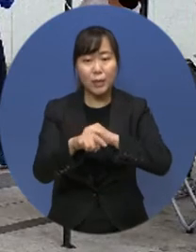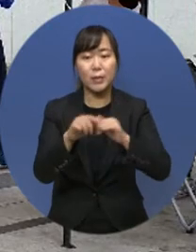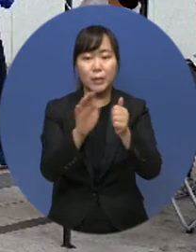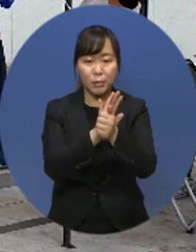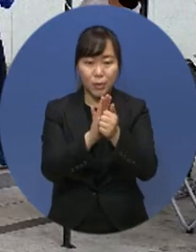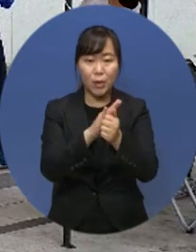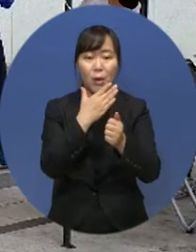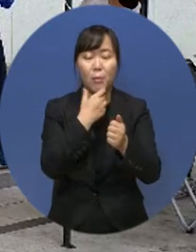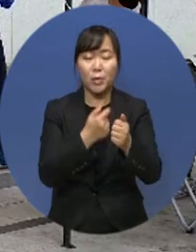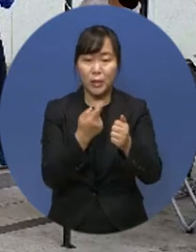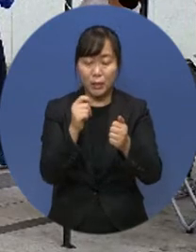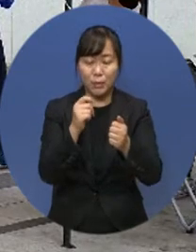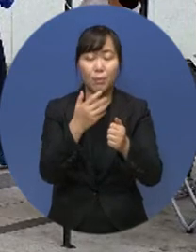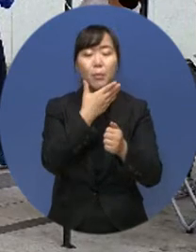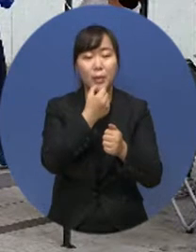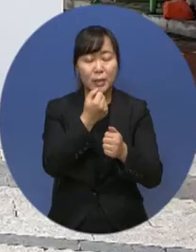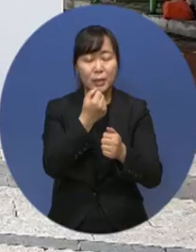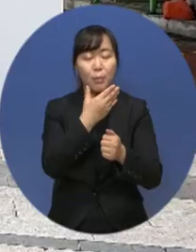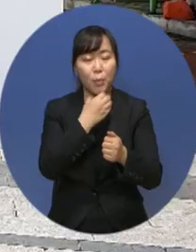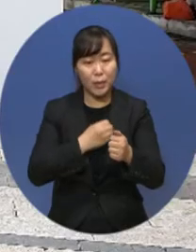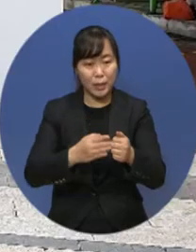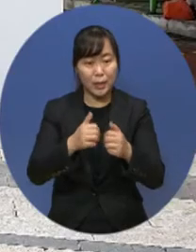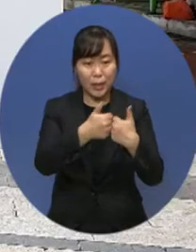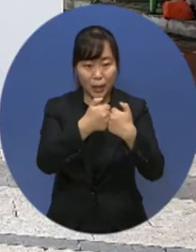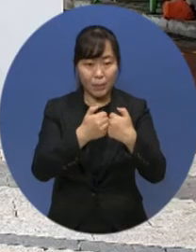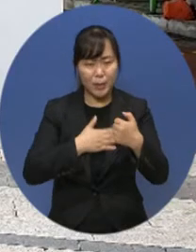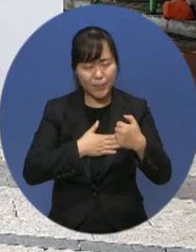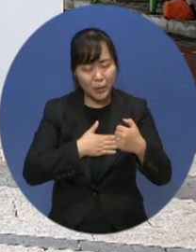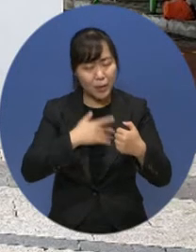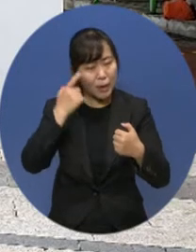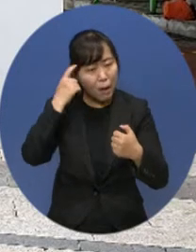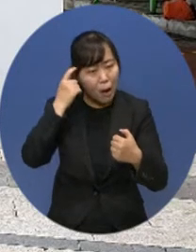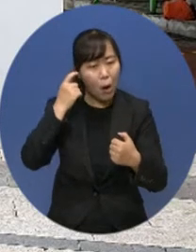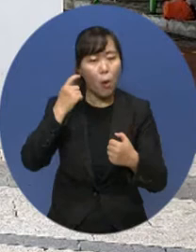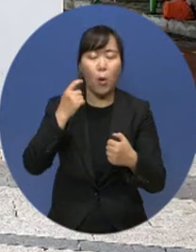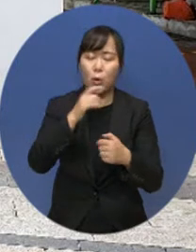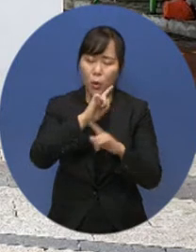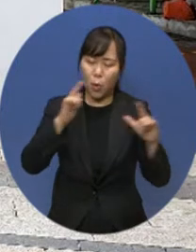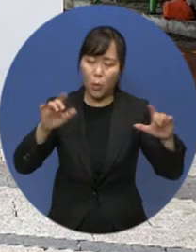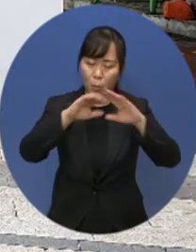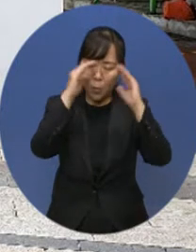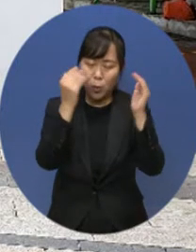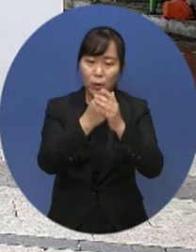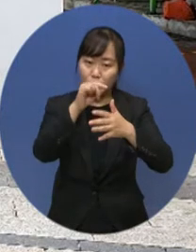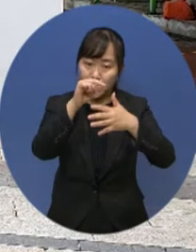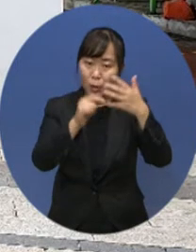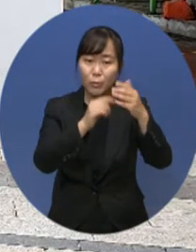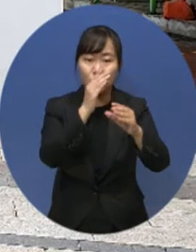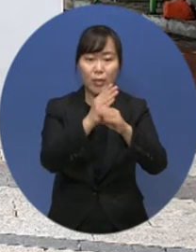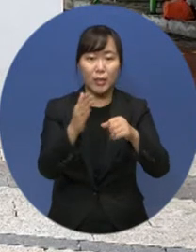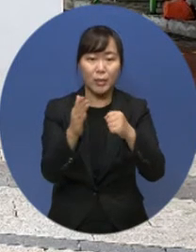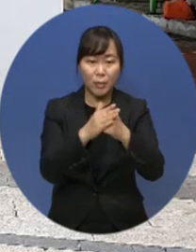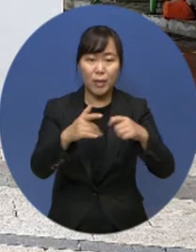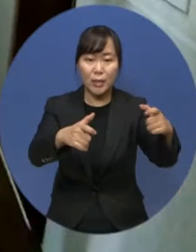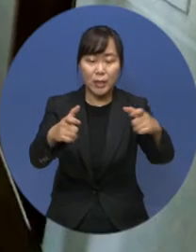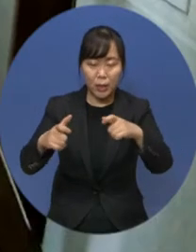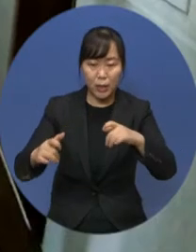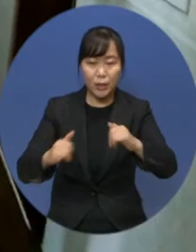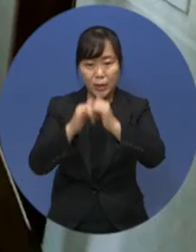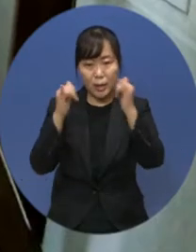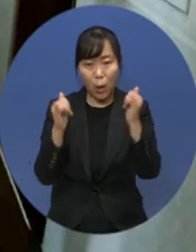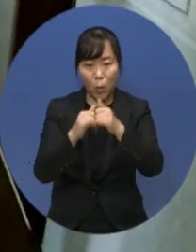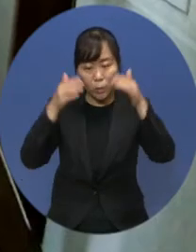서비스, 복지상담, 심리상담, 뇌기능 검사 등 다양한 프로그램을 실행하고 있어 지역사회의